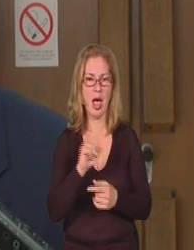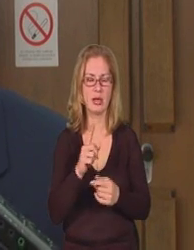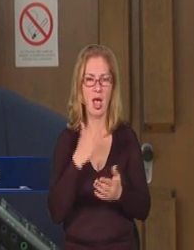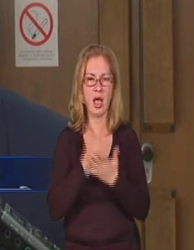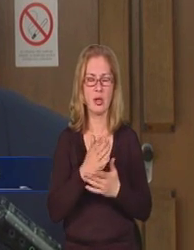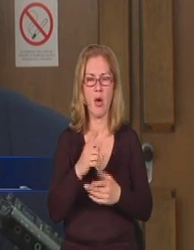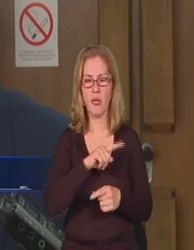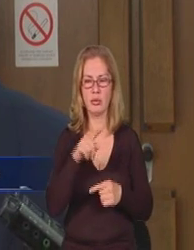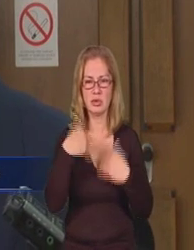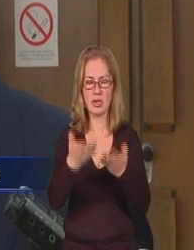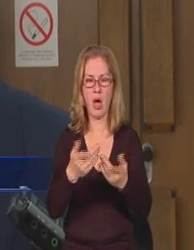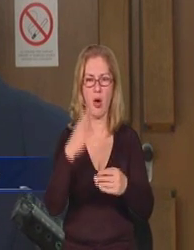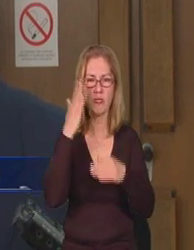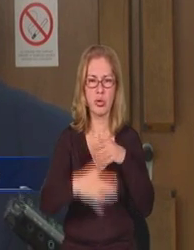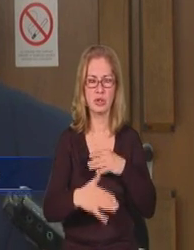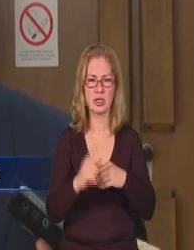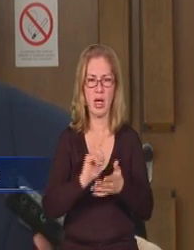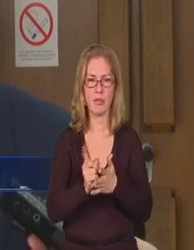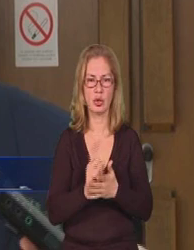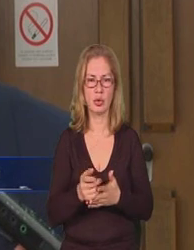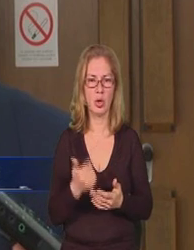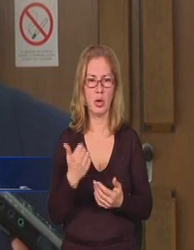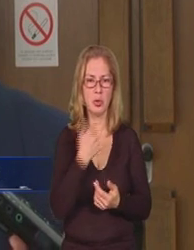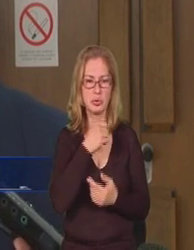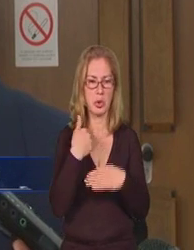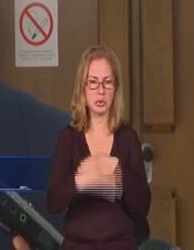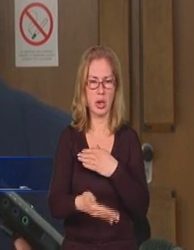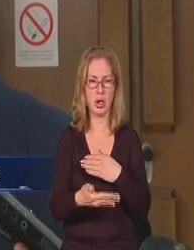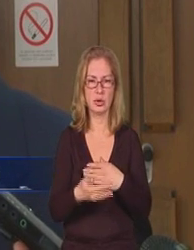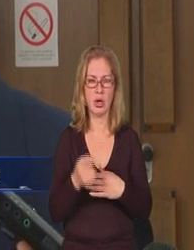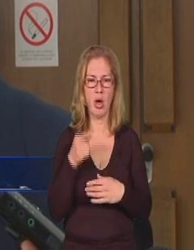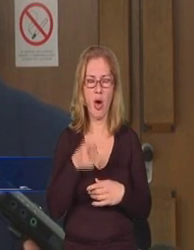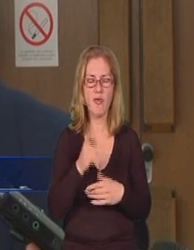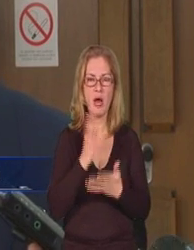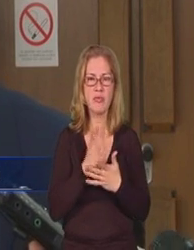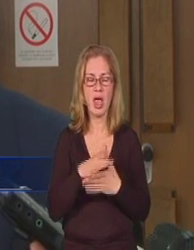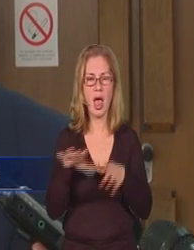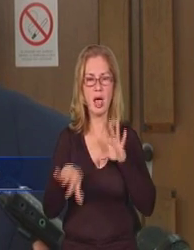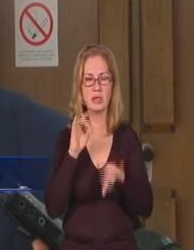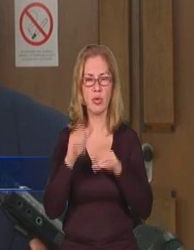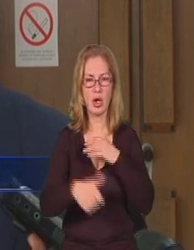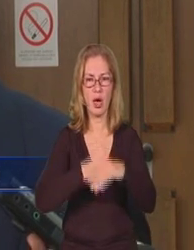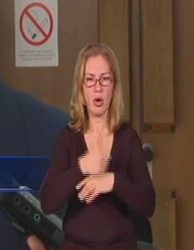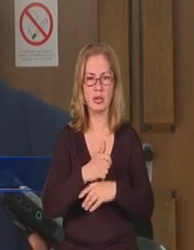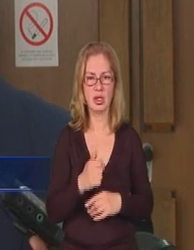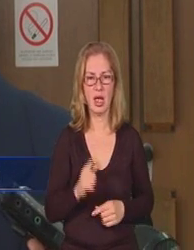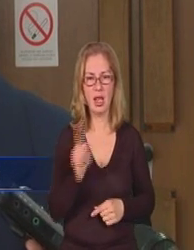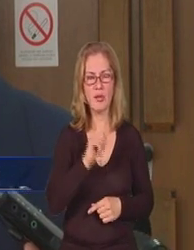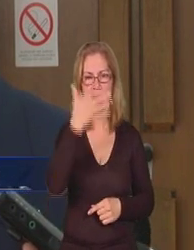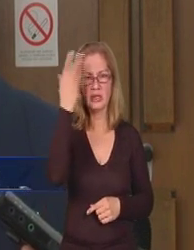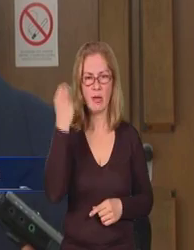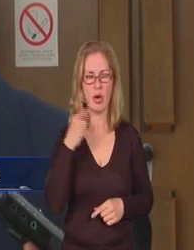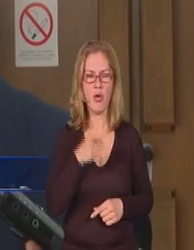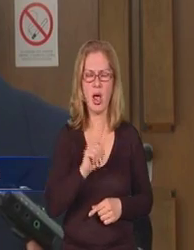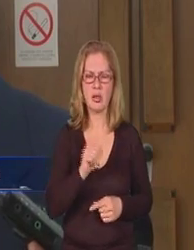1. decembar je rok, kao u fudbalu 90. minuta, tako da ne znam šta je zakasno, radimo, nemojte zaboraviti da ovo bila izborna godina,